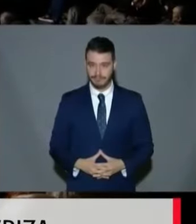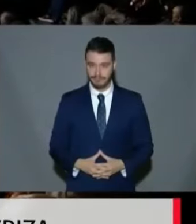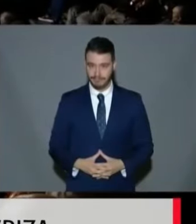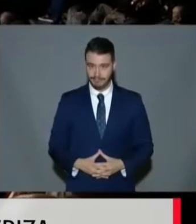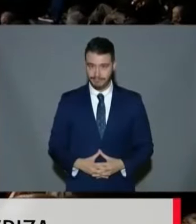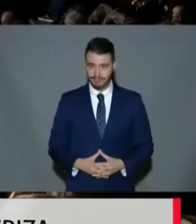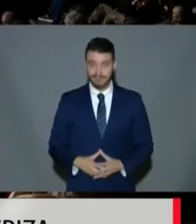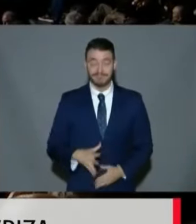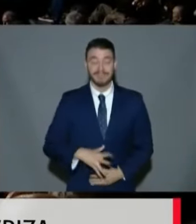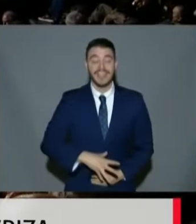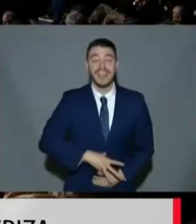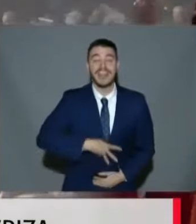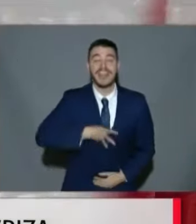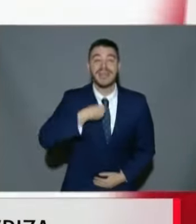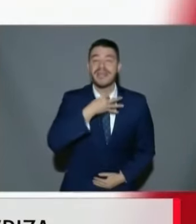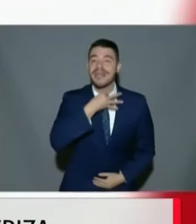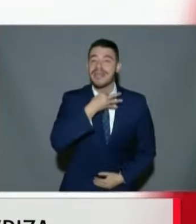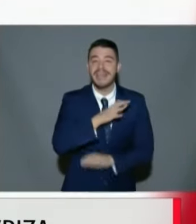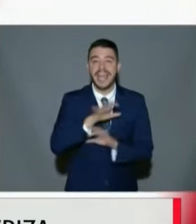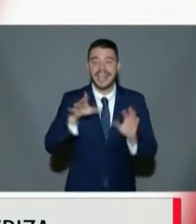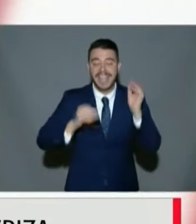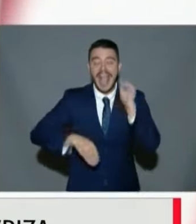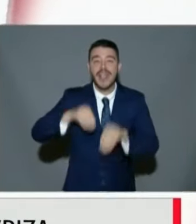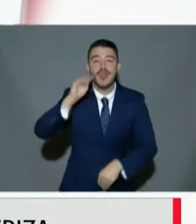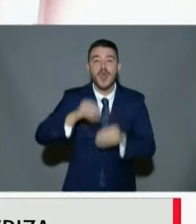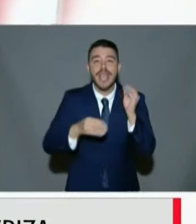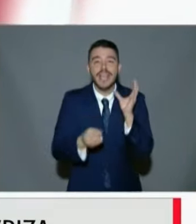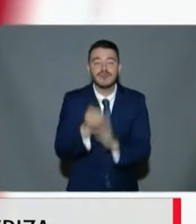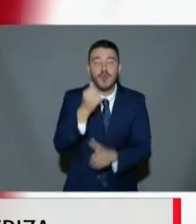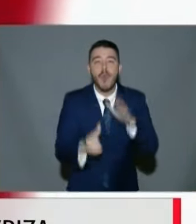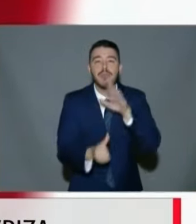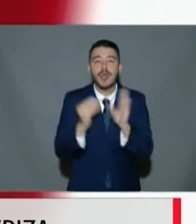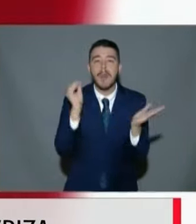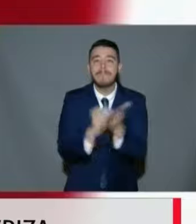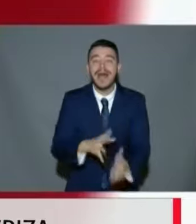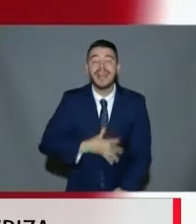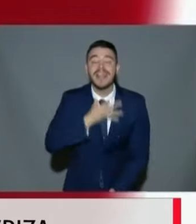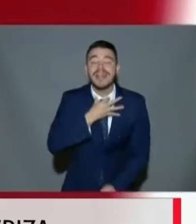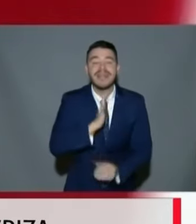Δεν χρειάζεται νέα εκλογή Προέδρου.